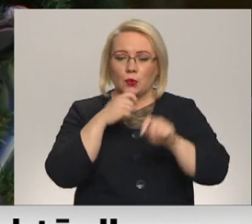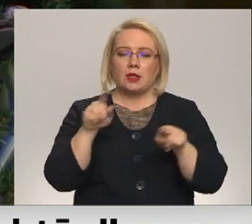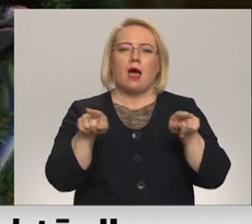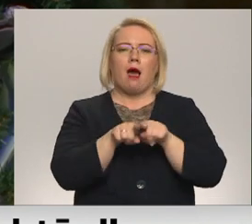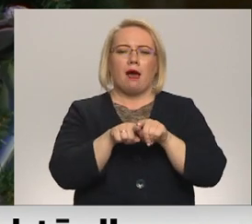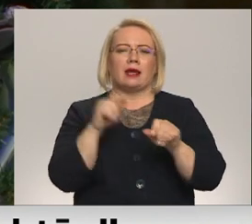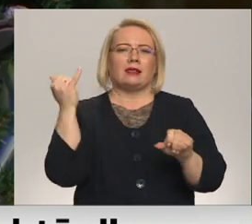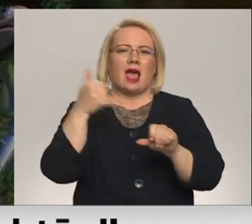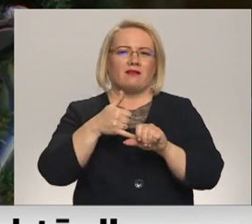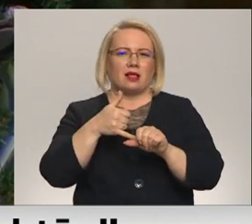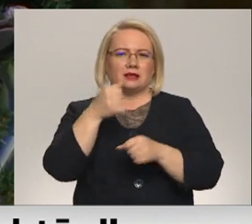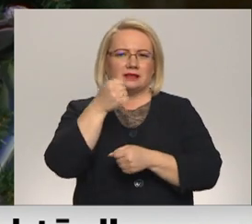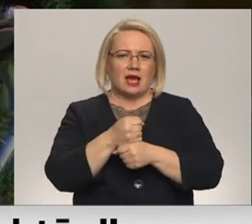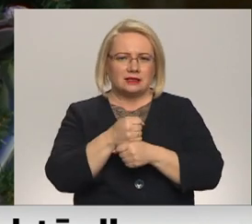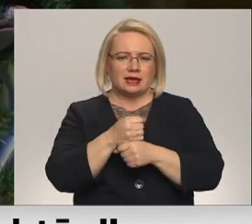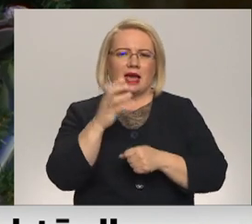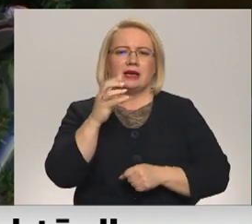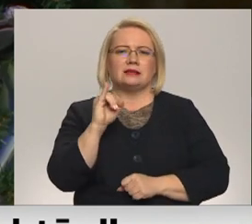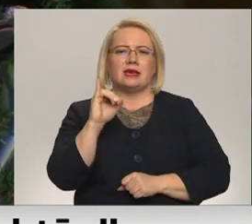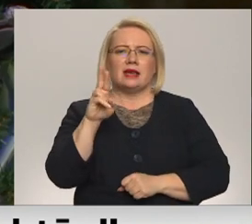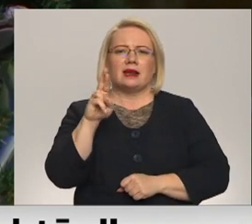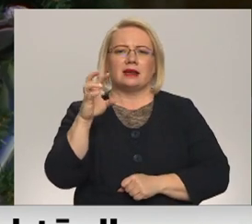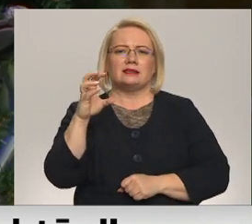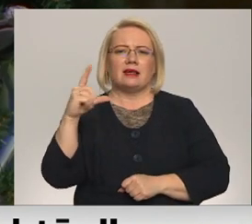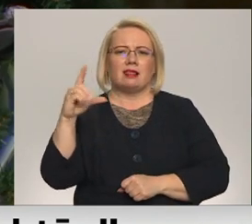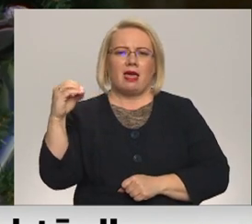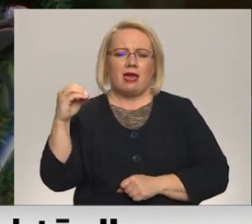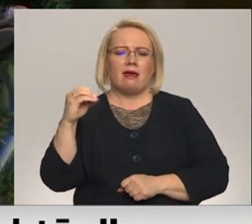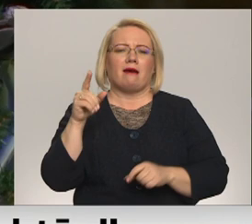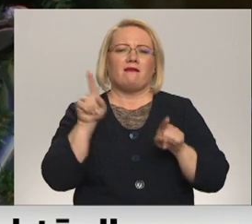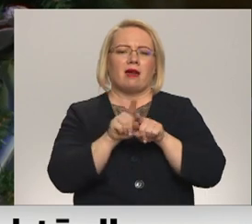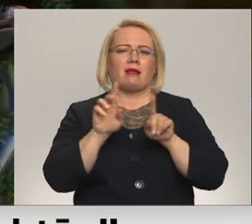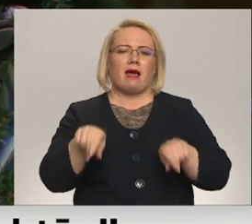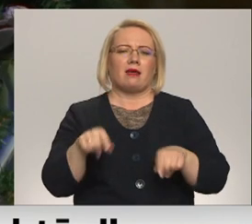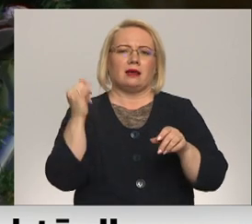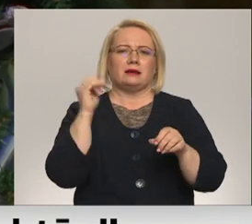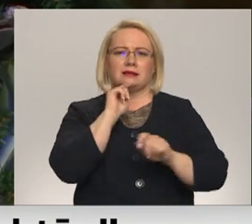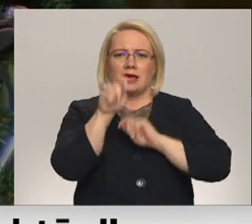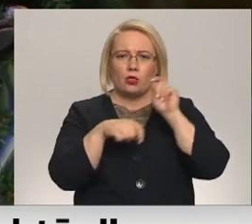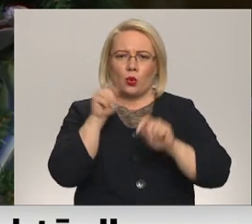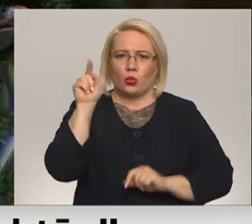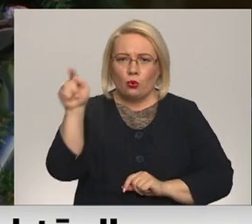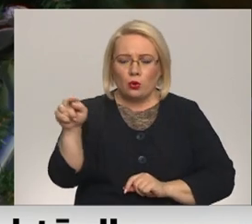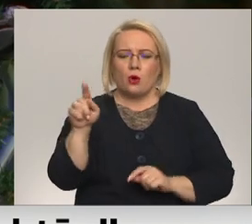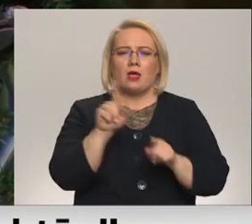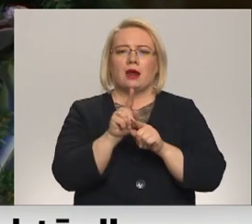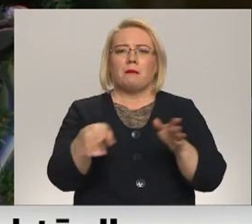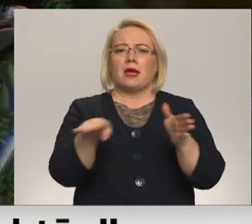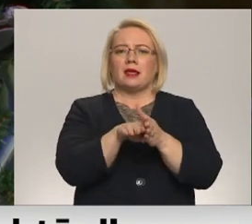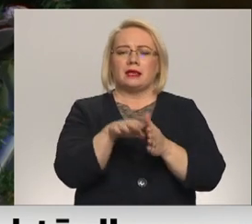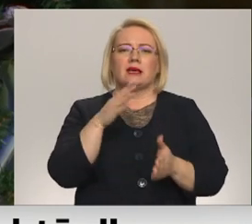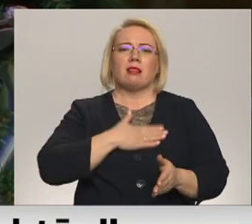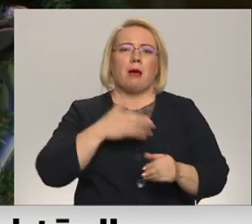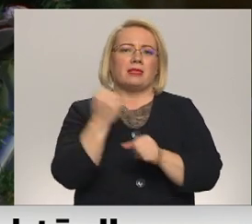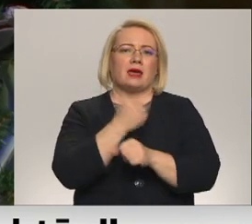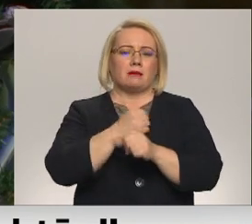stacijās visā Latvijā. Circle K ir mūsu draugi arī šajā gadā. Varat ziedot tur, jūs varat arī piedalīties labdarības izsolē dot5.lv